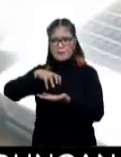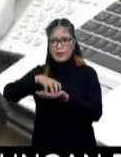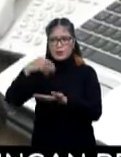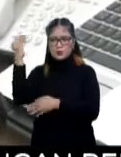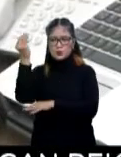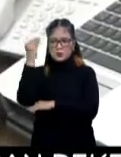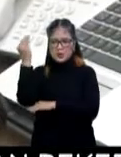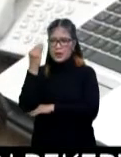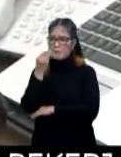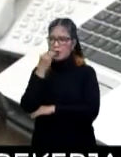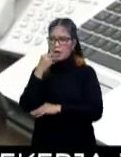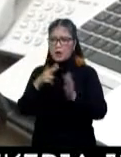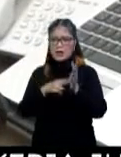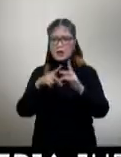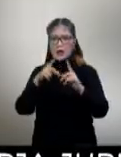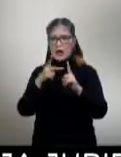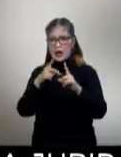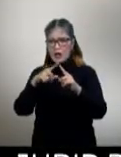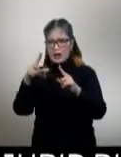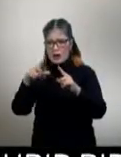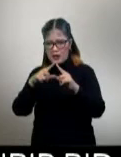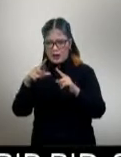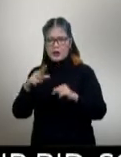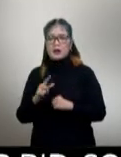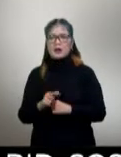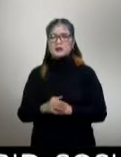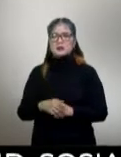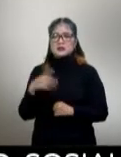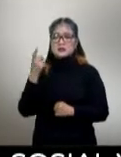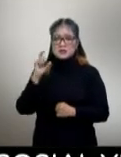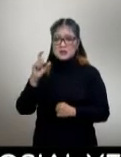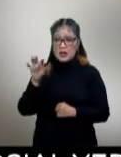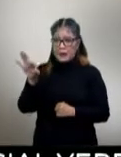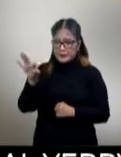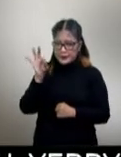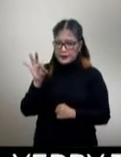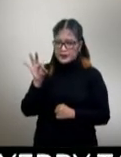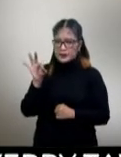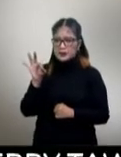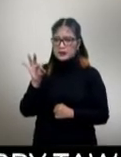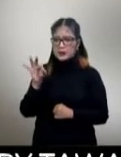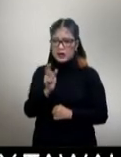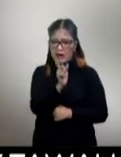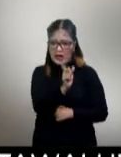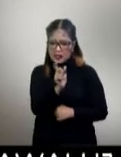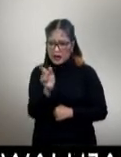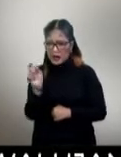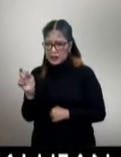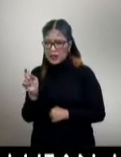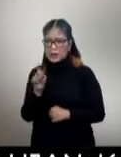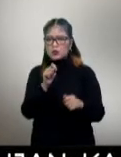narasi yang dibangun apa penyampaian pemilihan terminologi nya yang